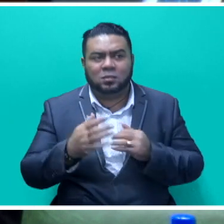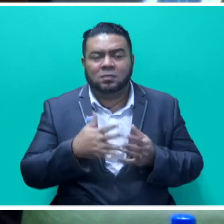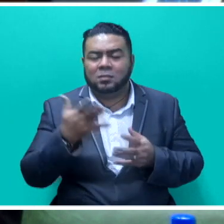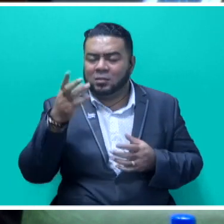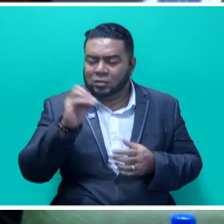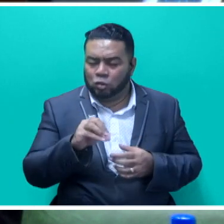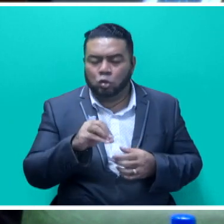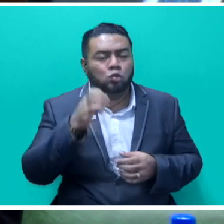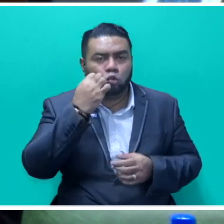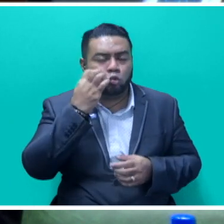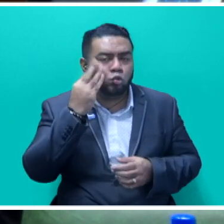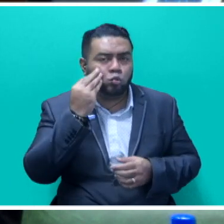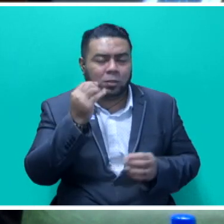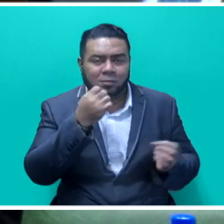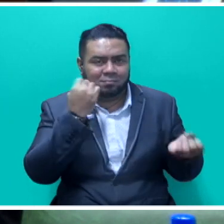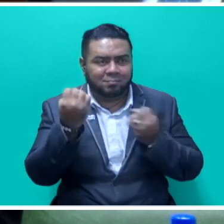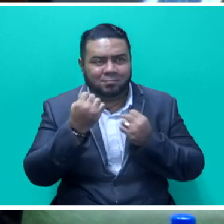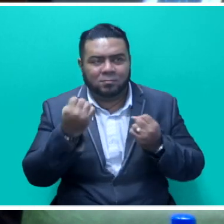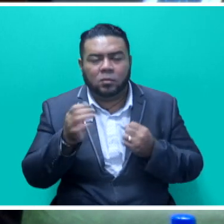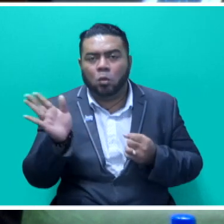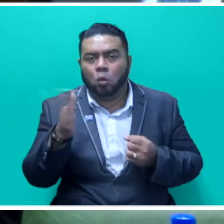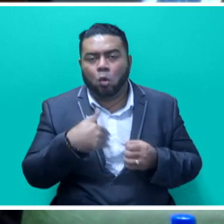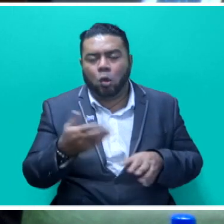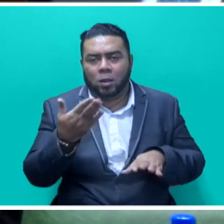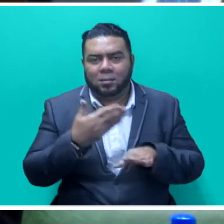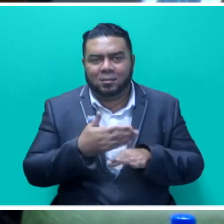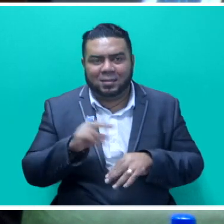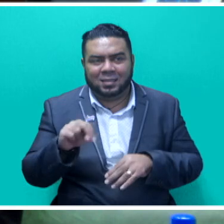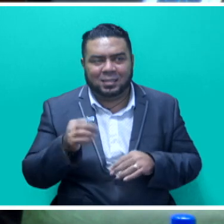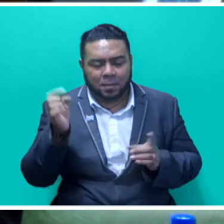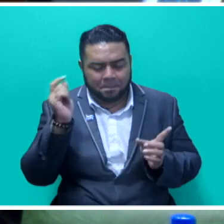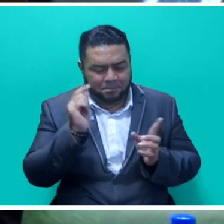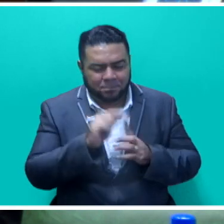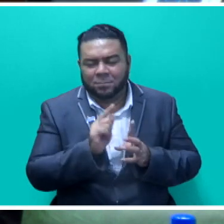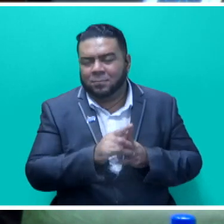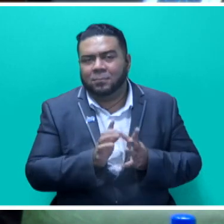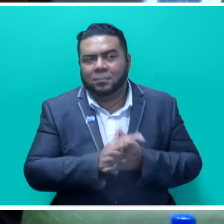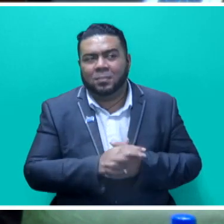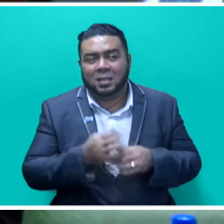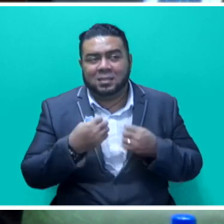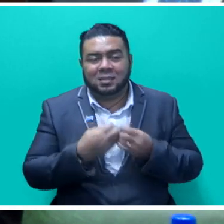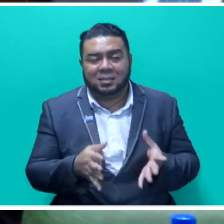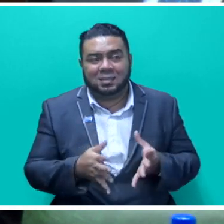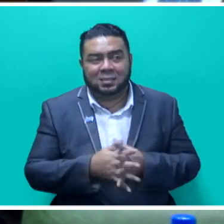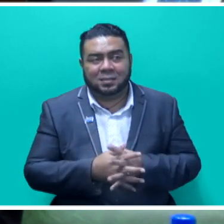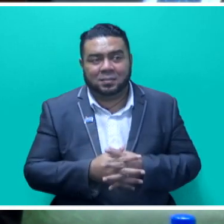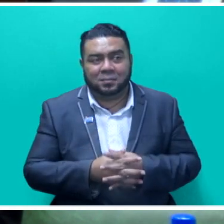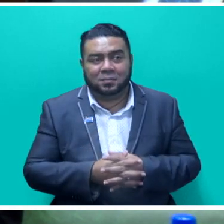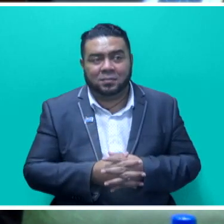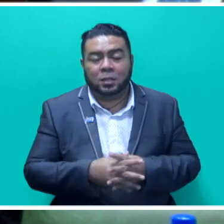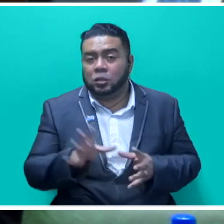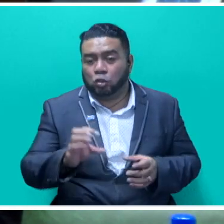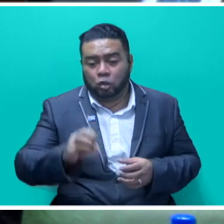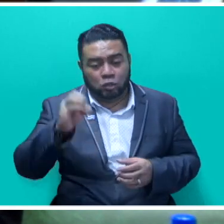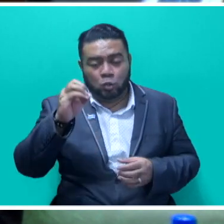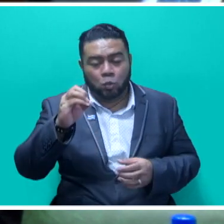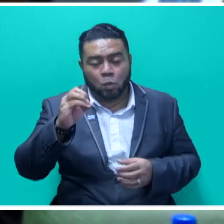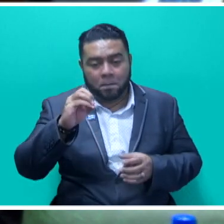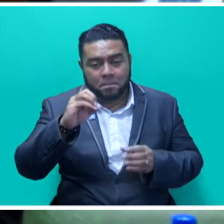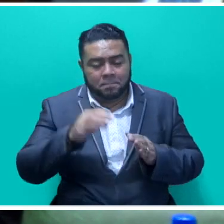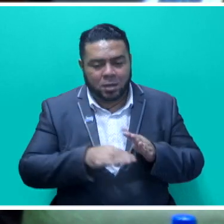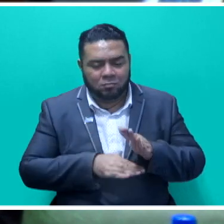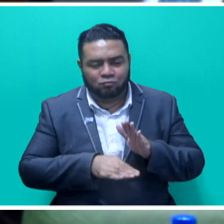जिस व्यवसाय को बनाने के लिए हमारे पूर्वजों को बंधुआ मजदूर बनाकर फिजी में लाया गया था,